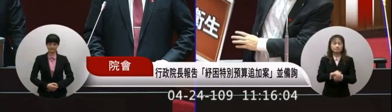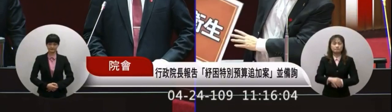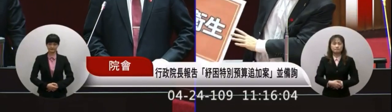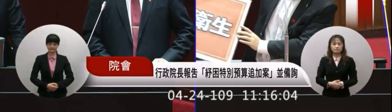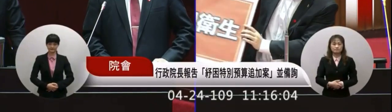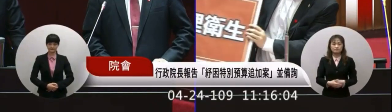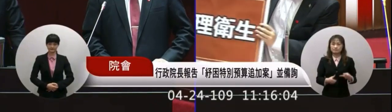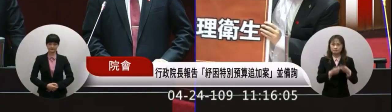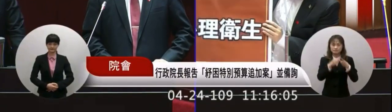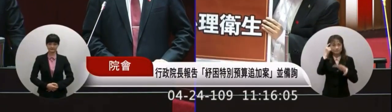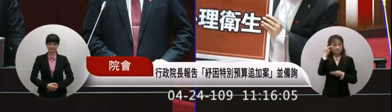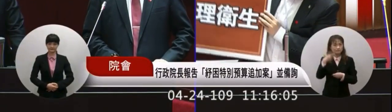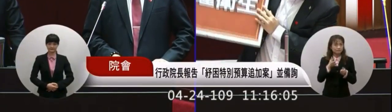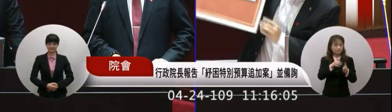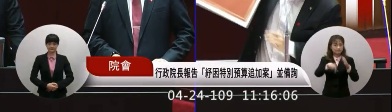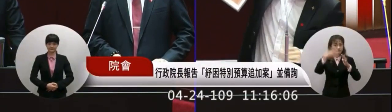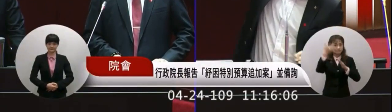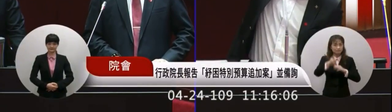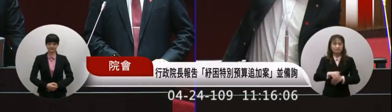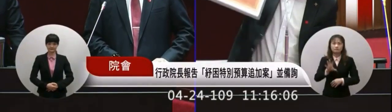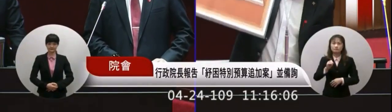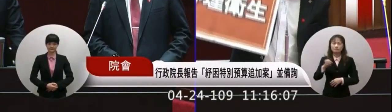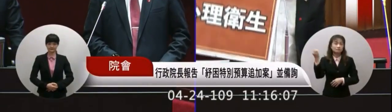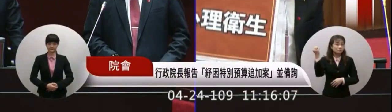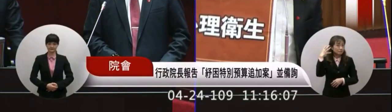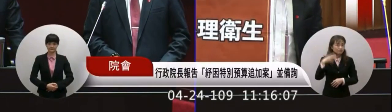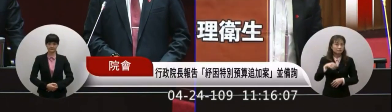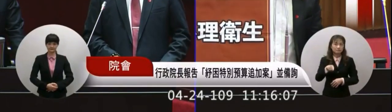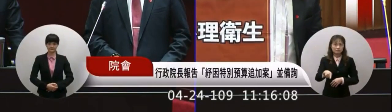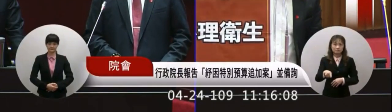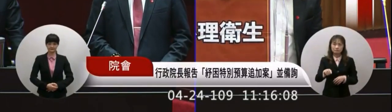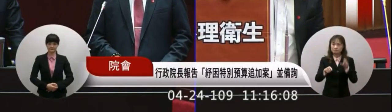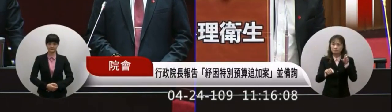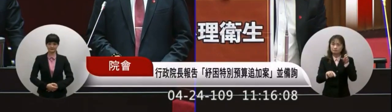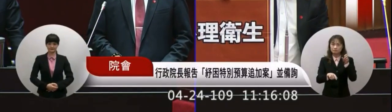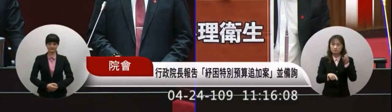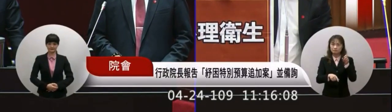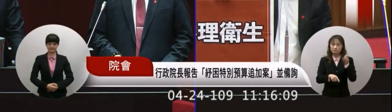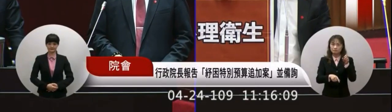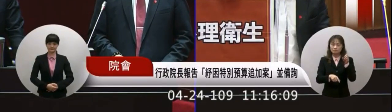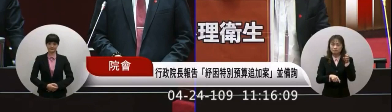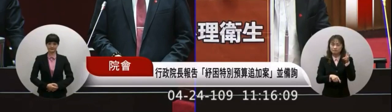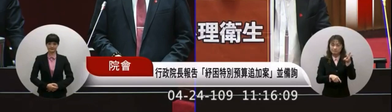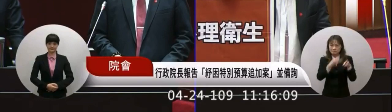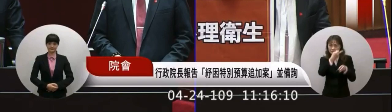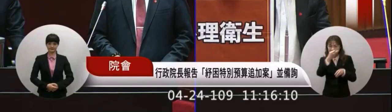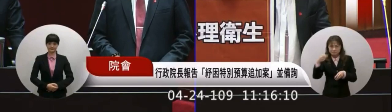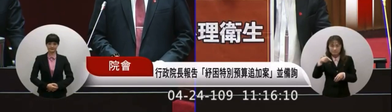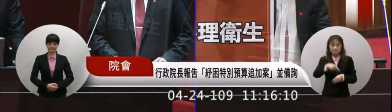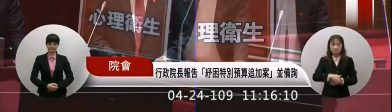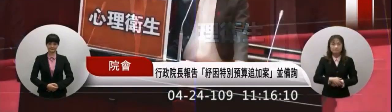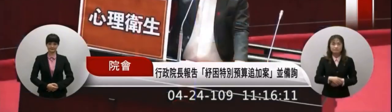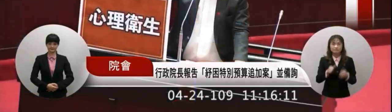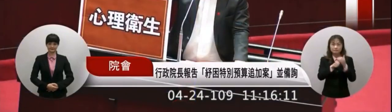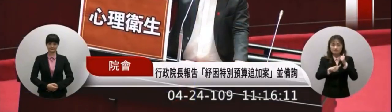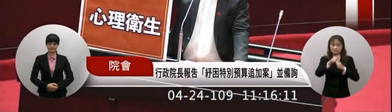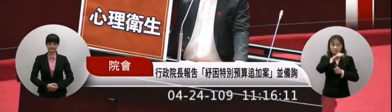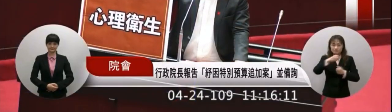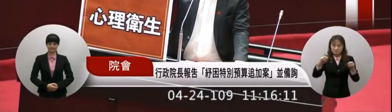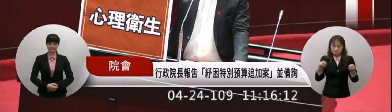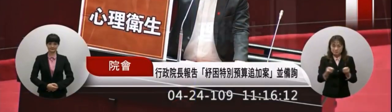第二部分呢，想要请教院长啊，刚有听过这个名词叫做 biological disaster， 生物灾